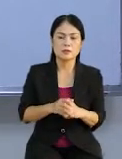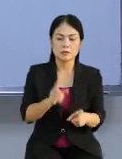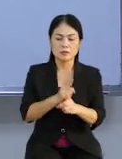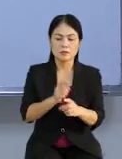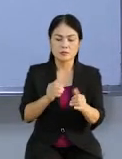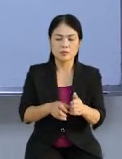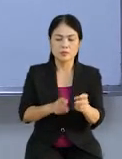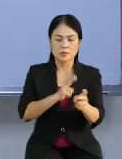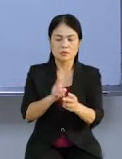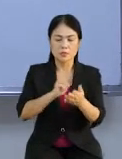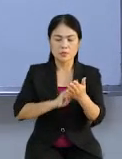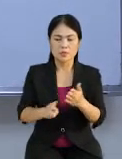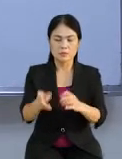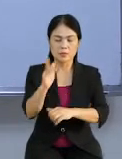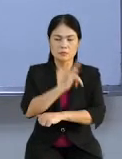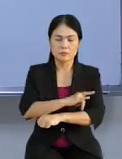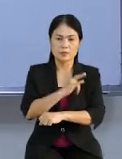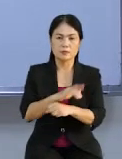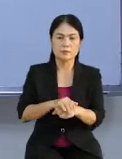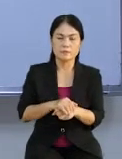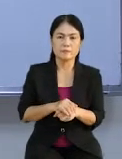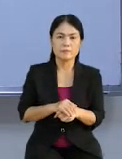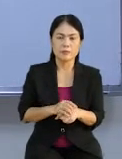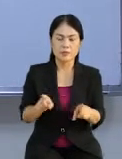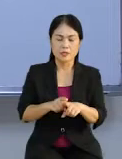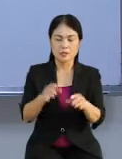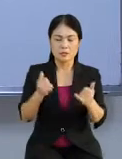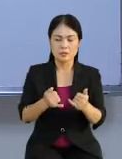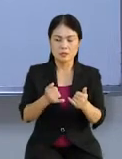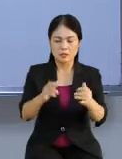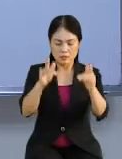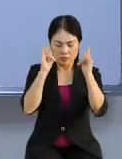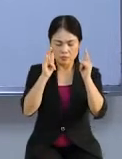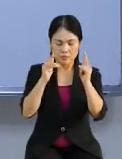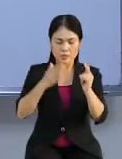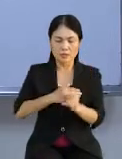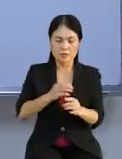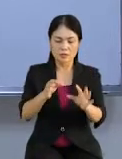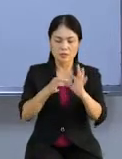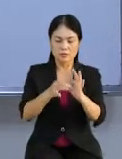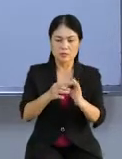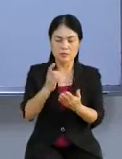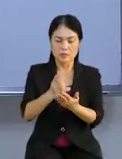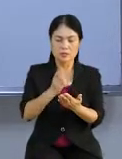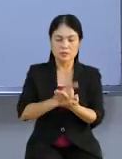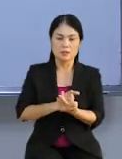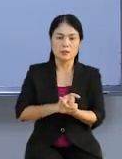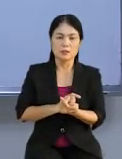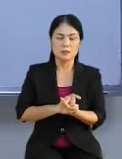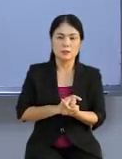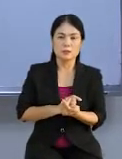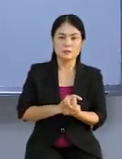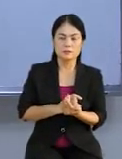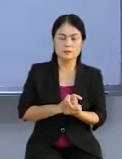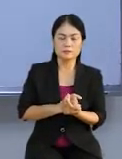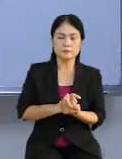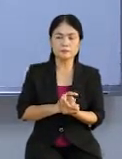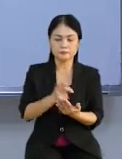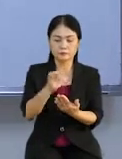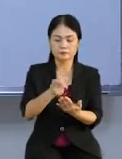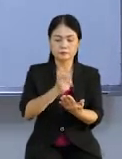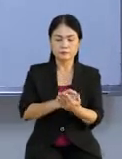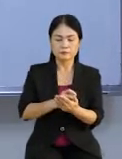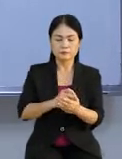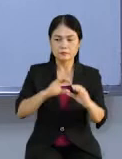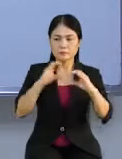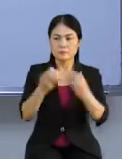trời tài đại xa nào mà chìa bà chăm phong đài bà được chứ nè ca bằng riêng đọc bà lục rú cứ tiện tông cho mùi nâng mê riêng kẻ nét bị